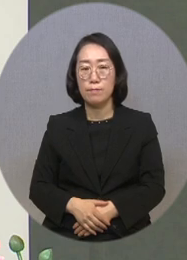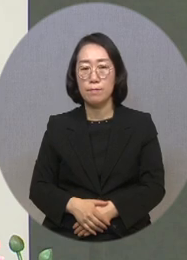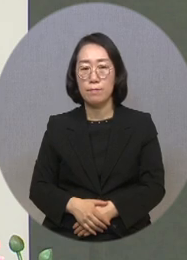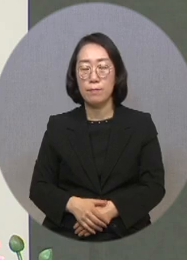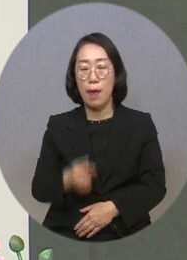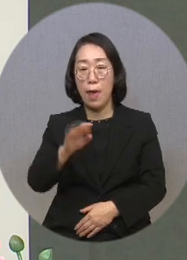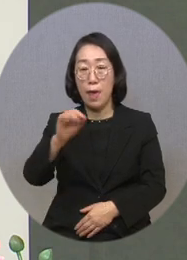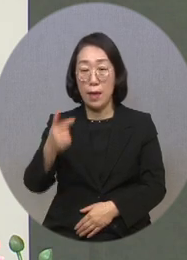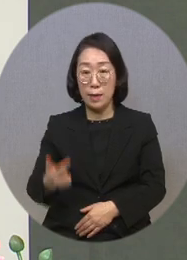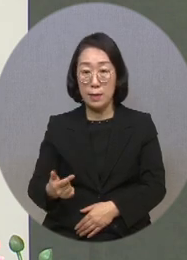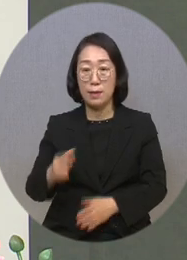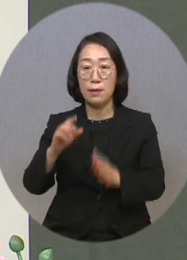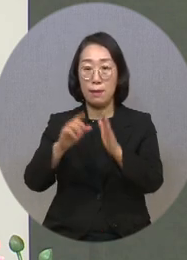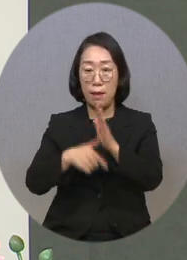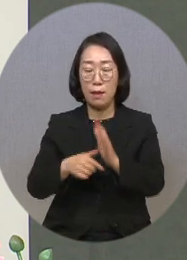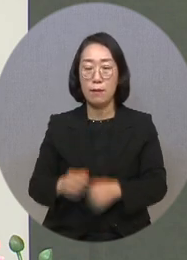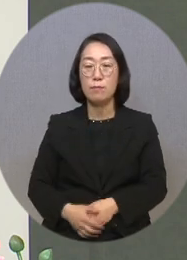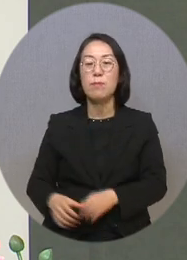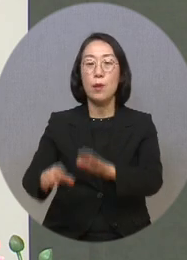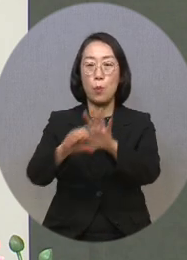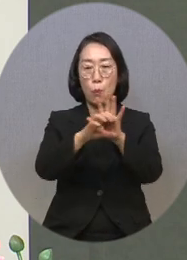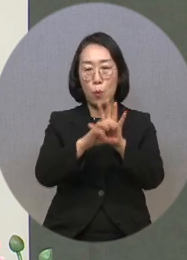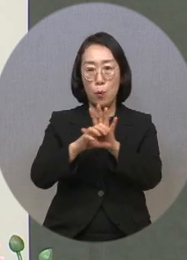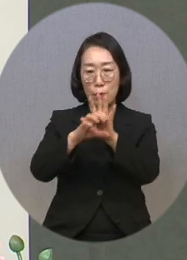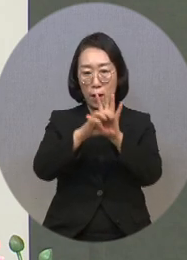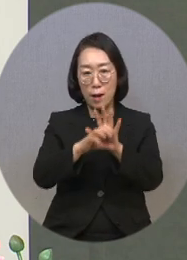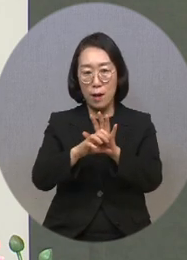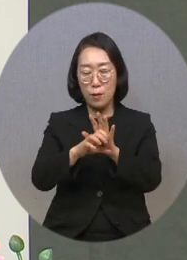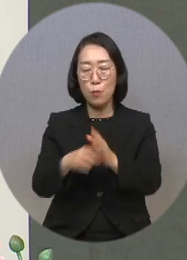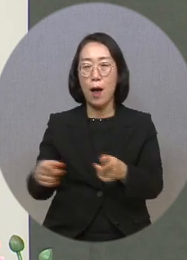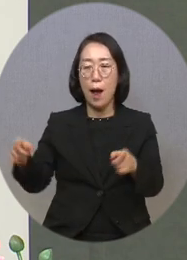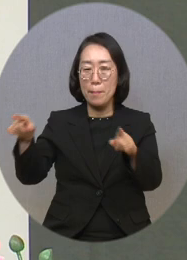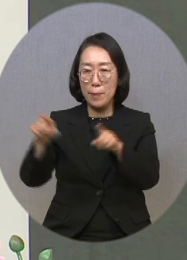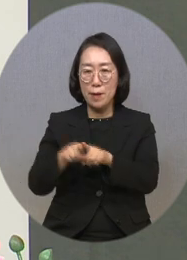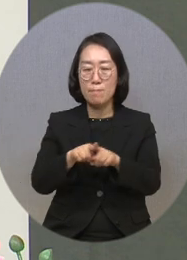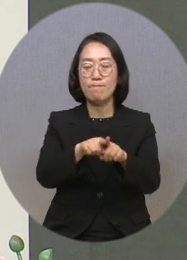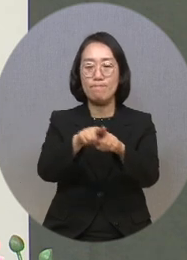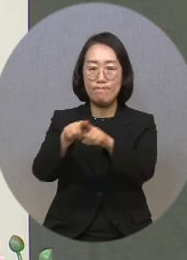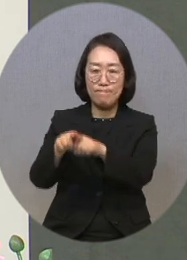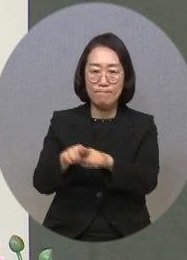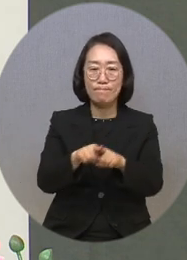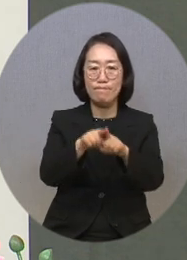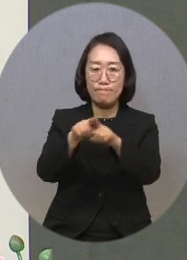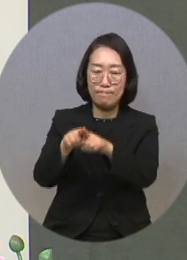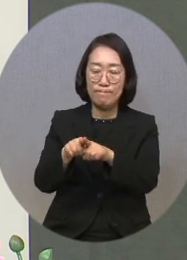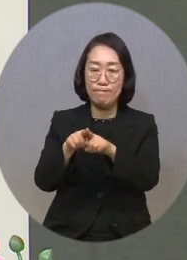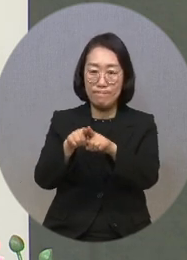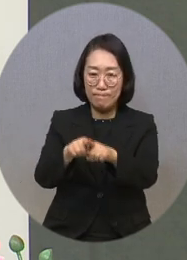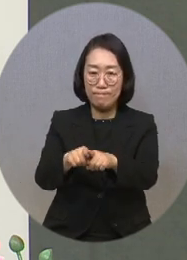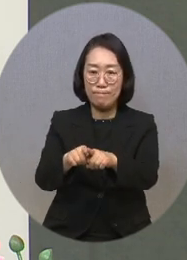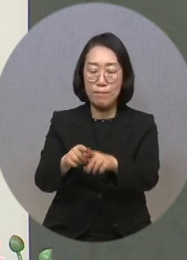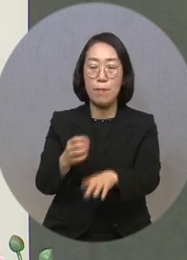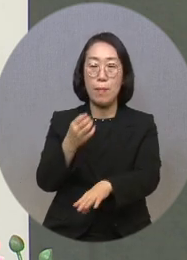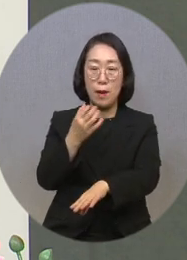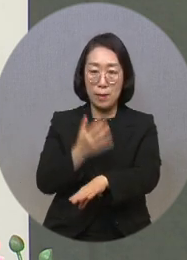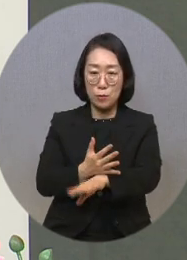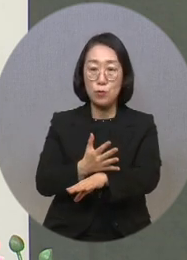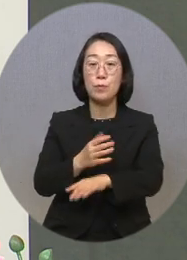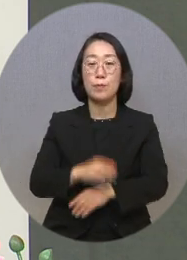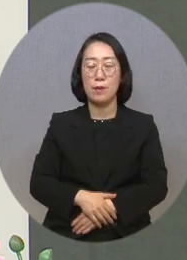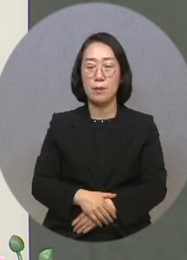해인 시대가 되면은 이런 코로나와도 동반해서 위드 코로나 시대를 우리가 살 수밖에